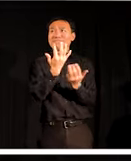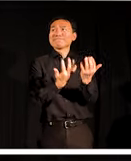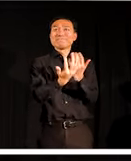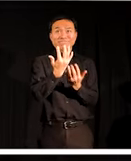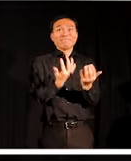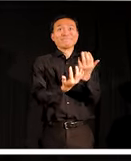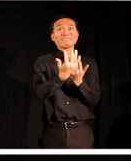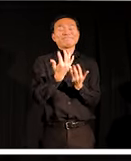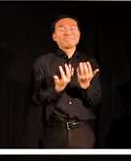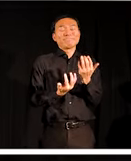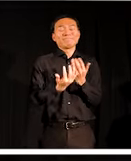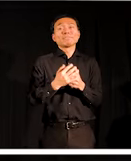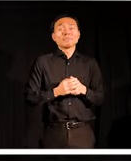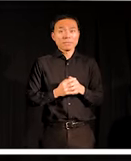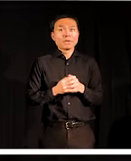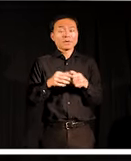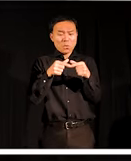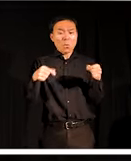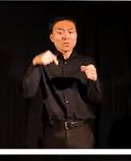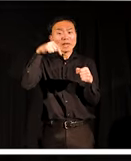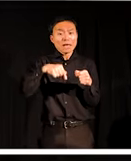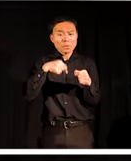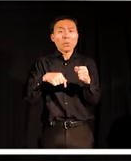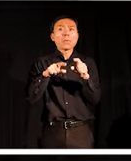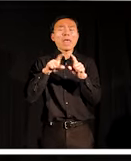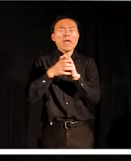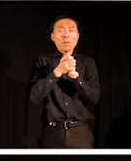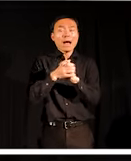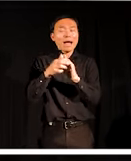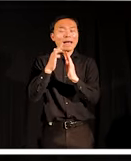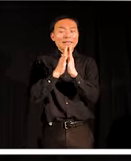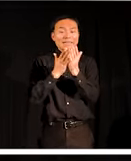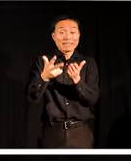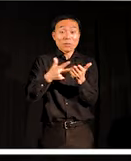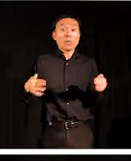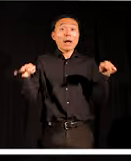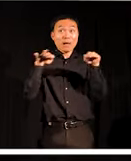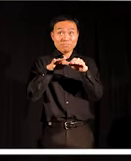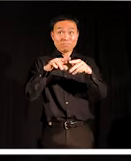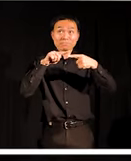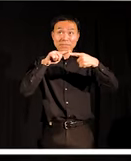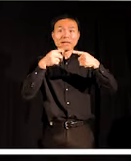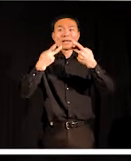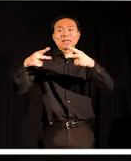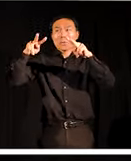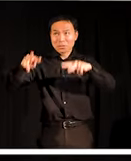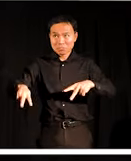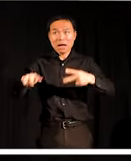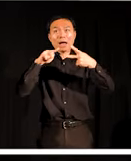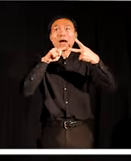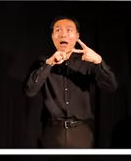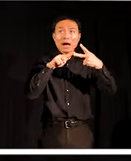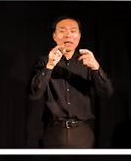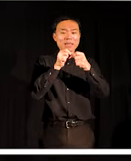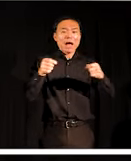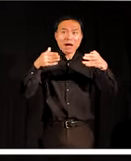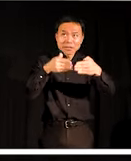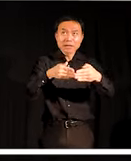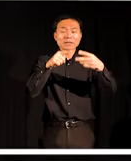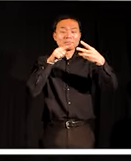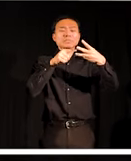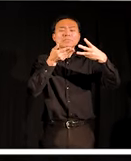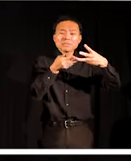てあの国内の平和資料官の中では広島と長崎について3番目に入間者が多い資料